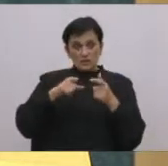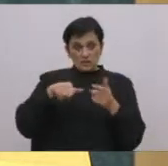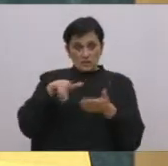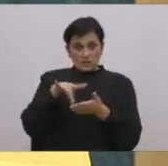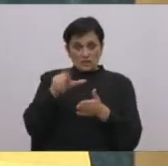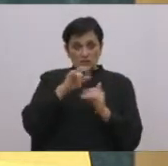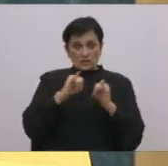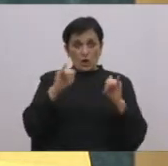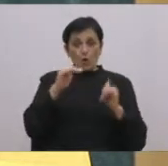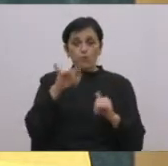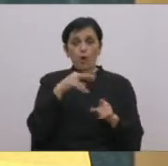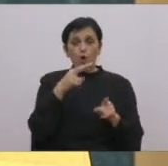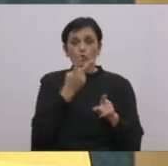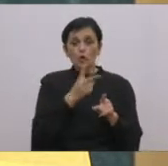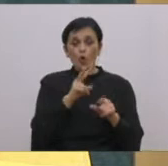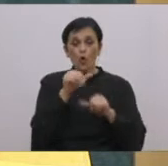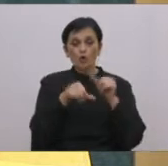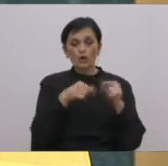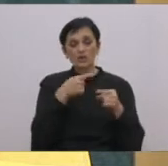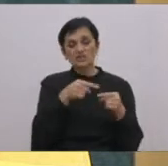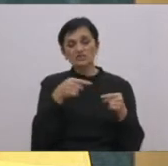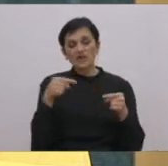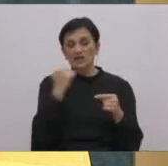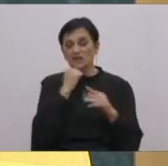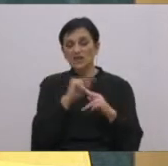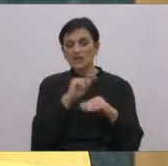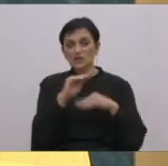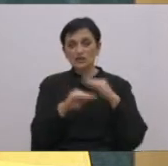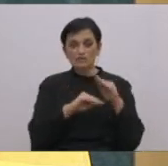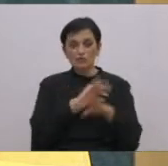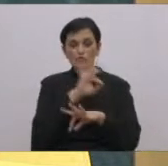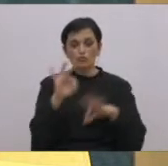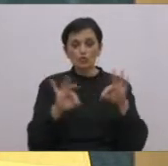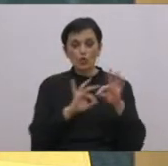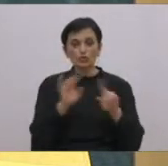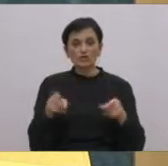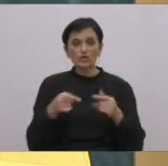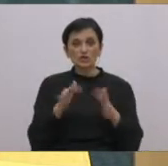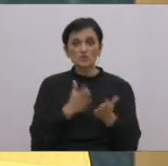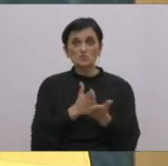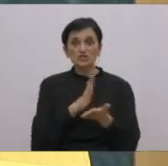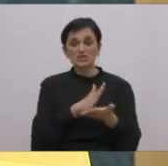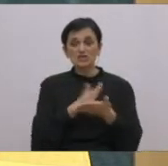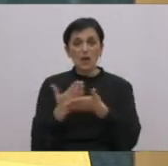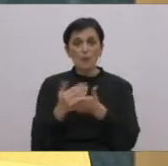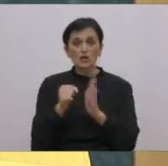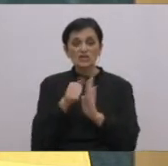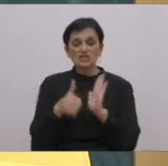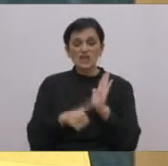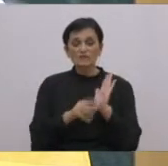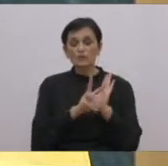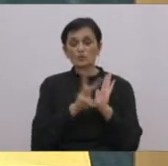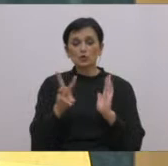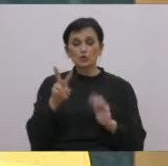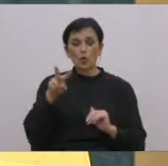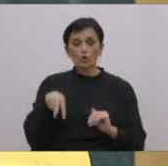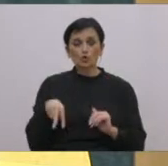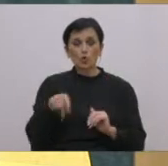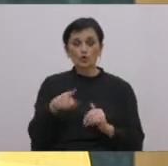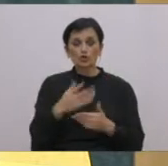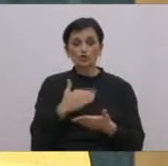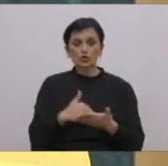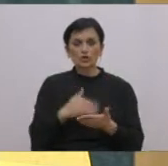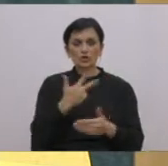ფონდიდან 2022 წელს სხვადასხვა ინფრასტრუქტურული პროექტების განხორციელების მიზნით გამოყოფილი იქნა 16 მილიონი ლარი, რომლის